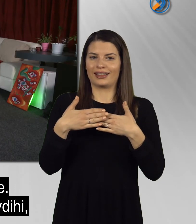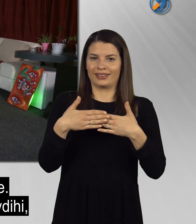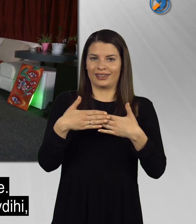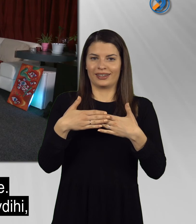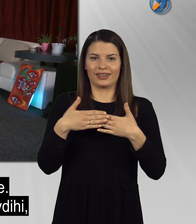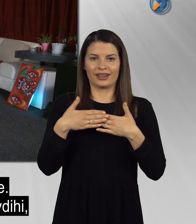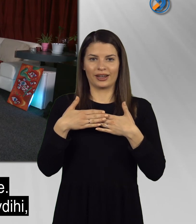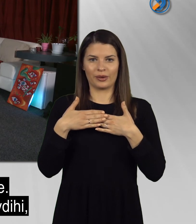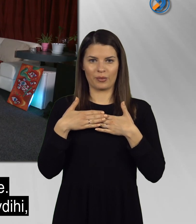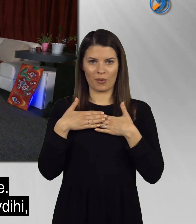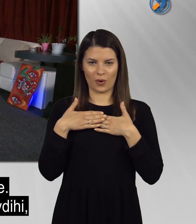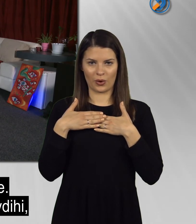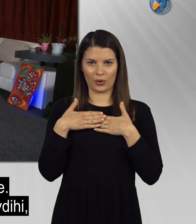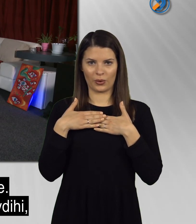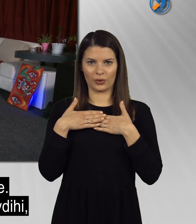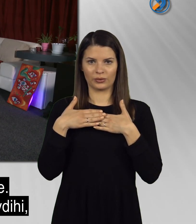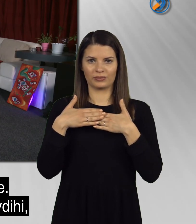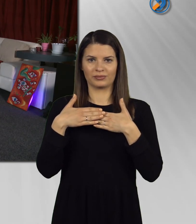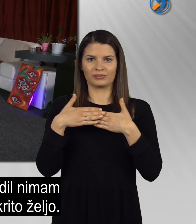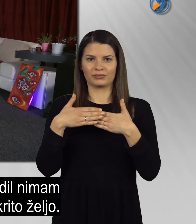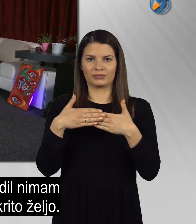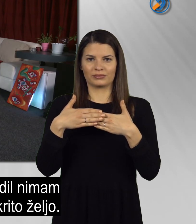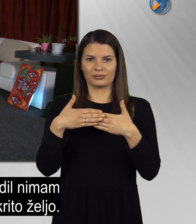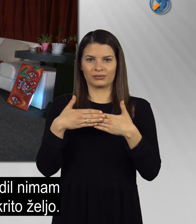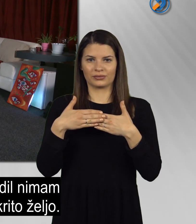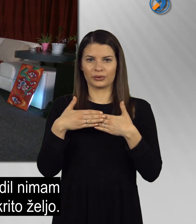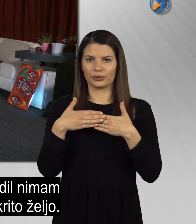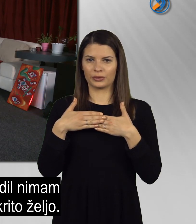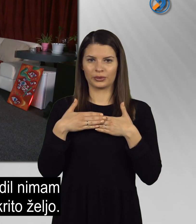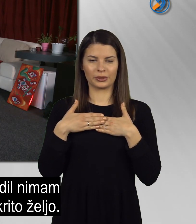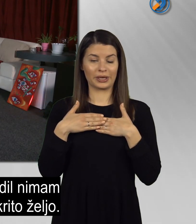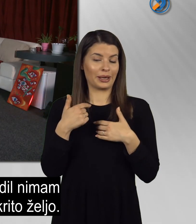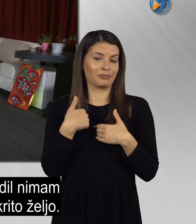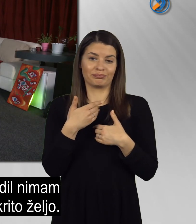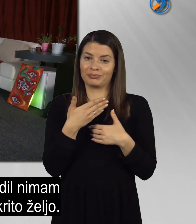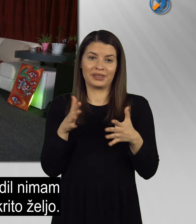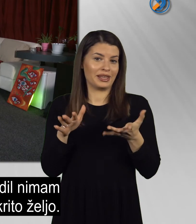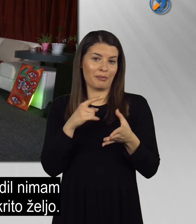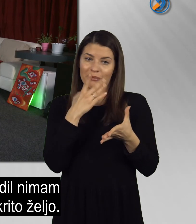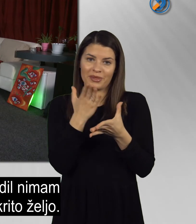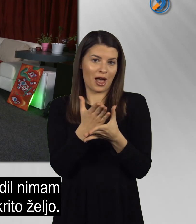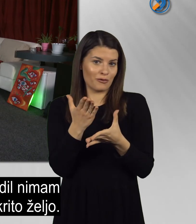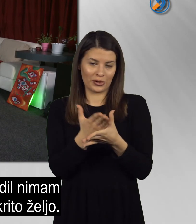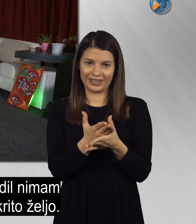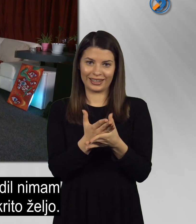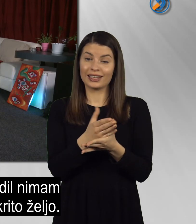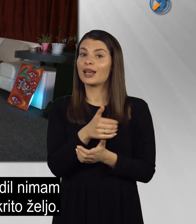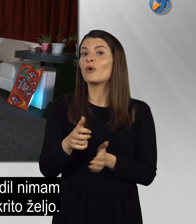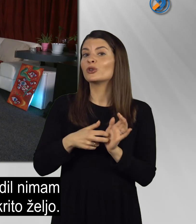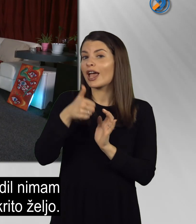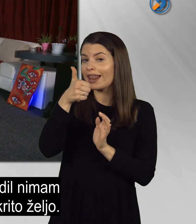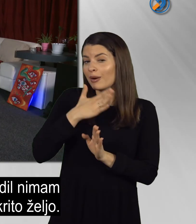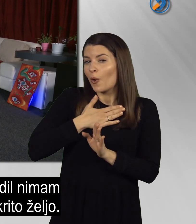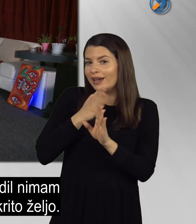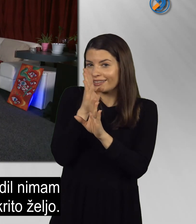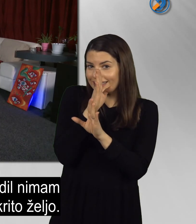In nadihi se. Sam globoki vdihi, izdihi. Nobenih navodil nimam več. Sam še